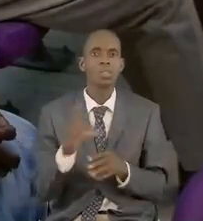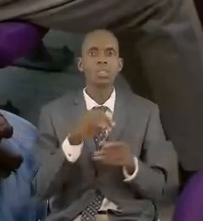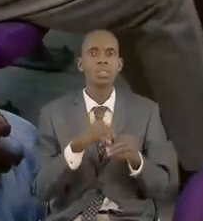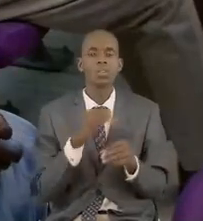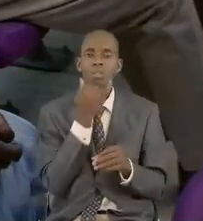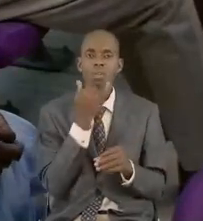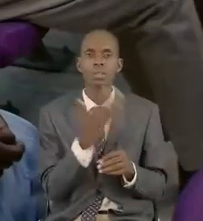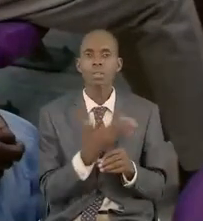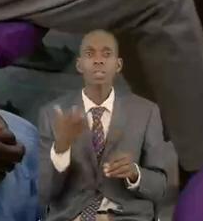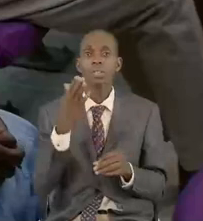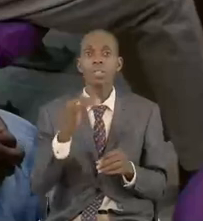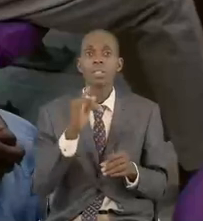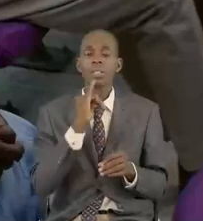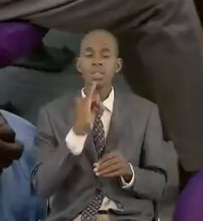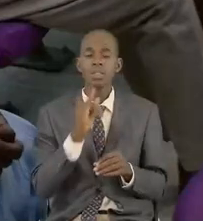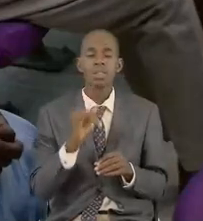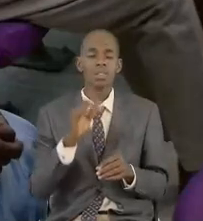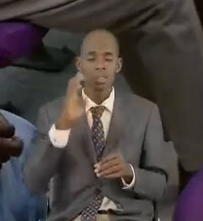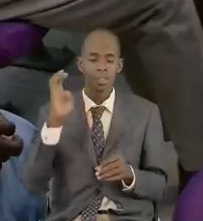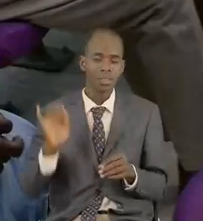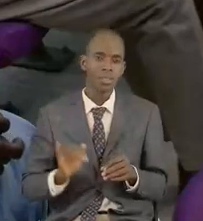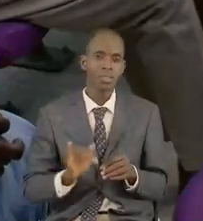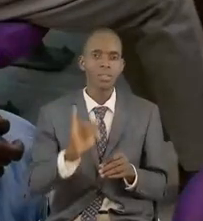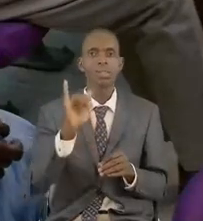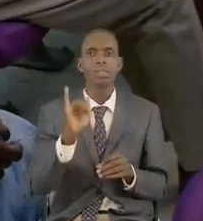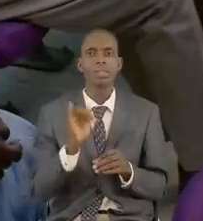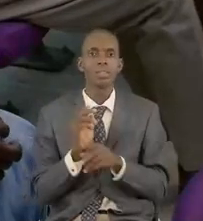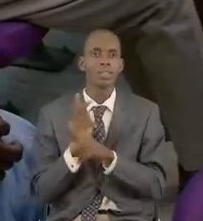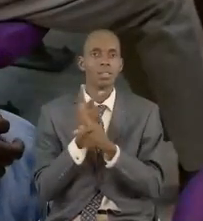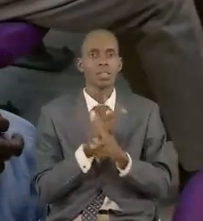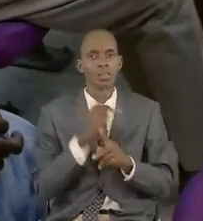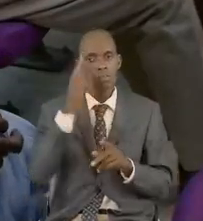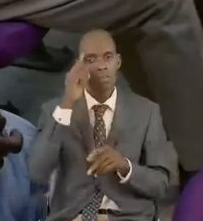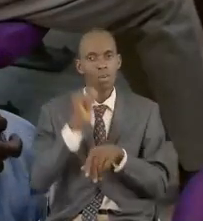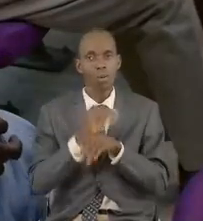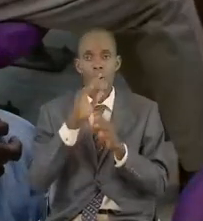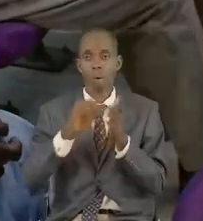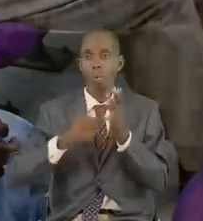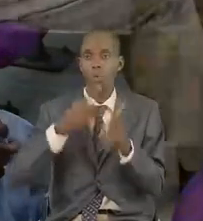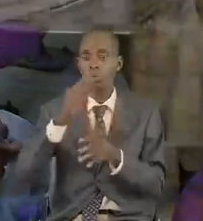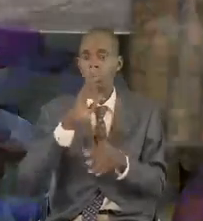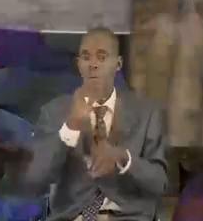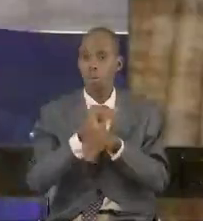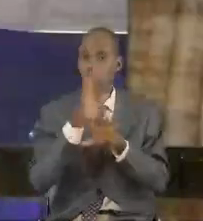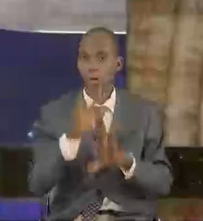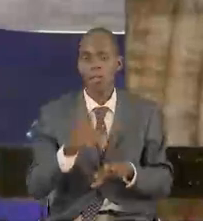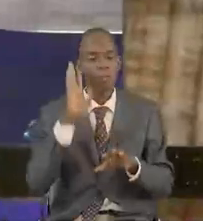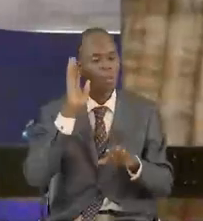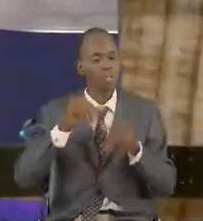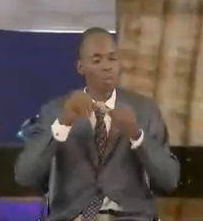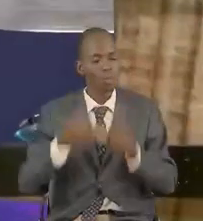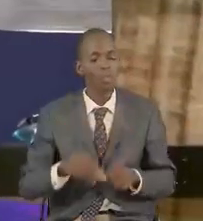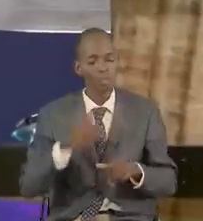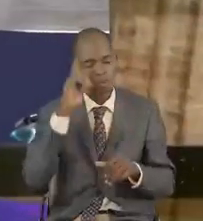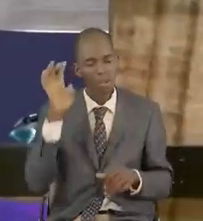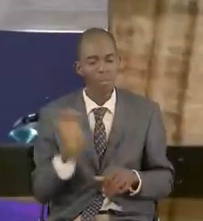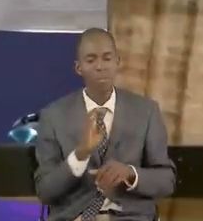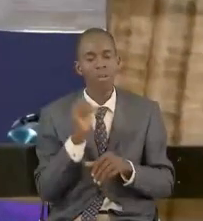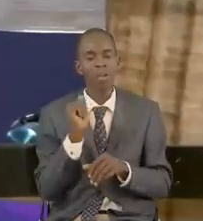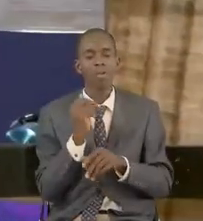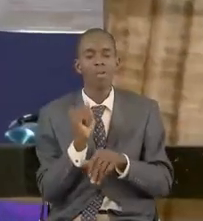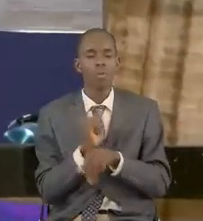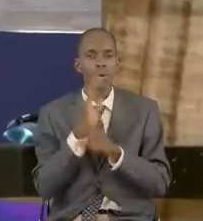Dieu donne obèse signifie la sécurité éternelle une fois que tu es ouvrier